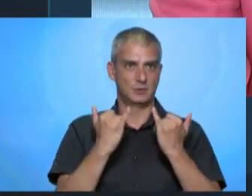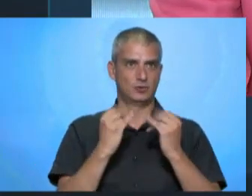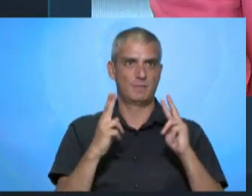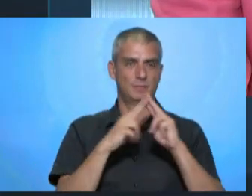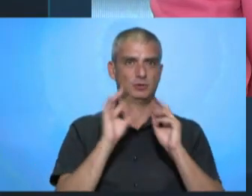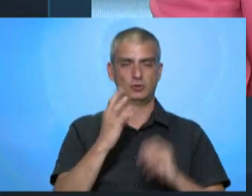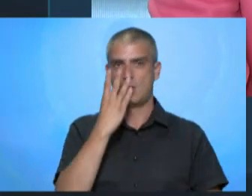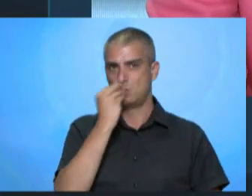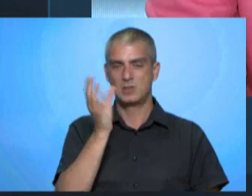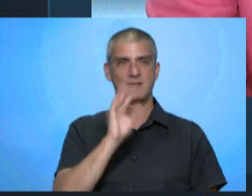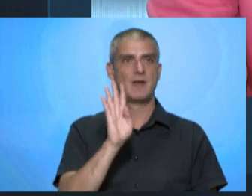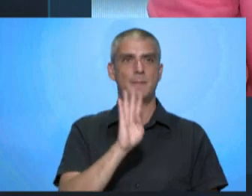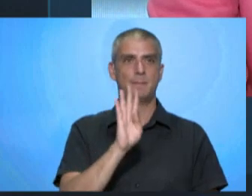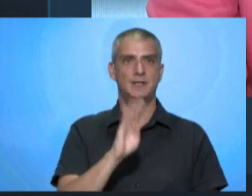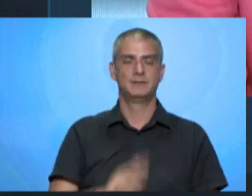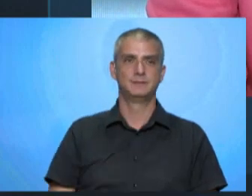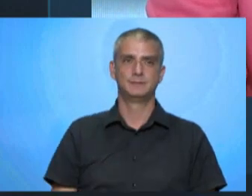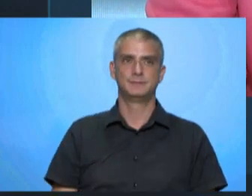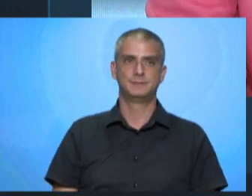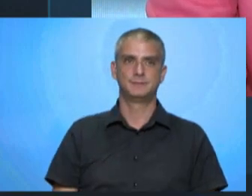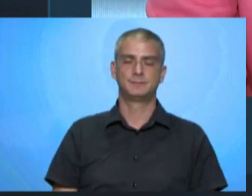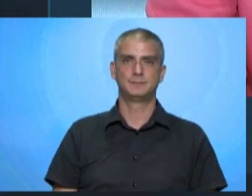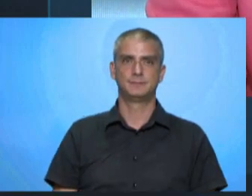מפגישת פוטין נתניהו.